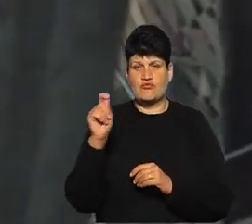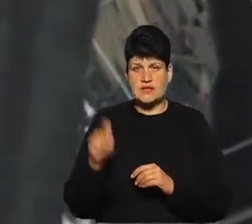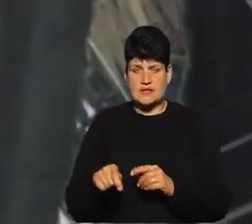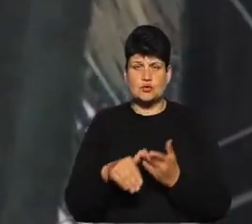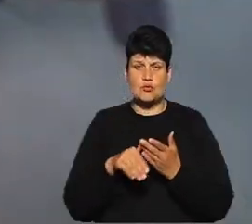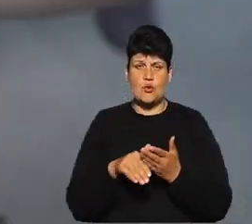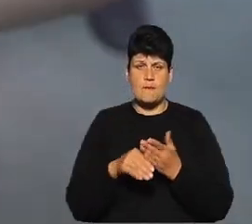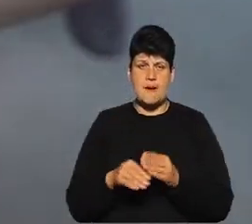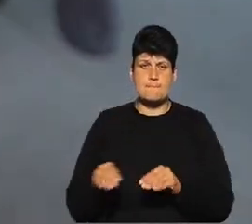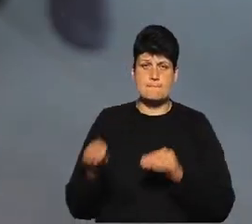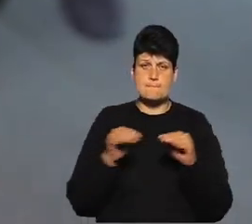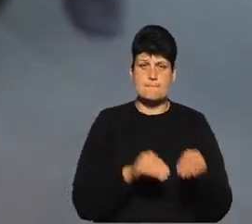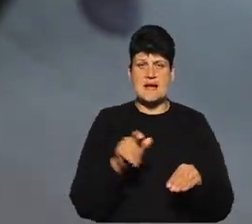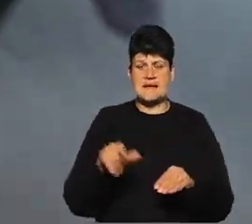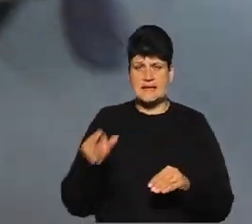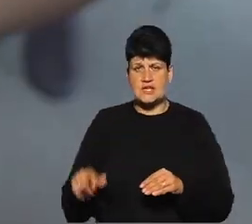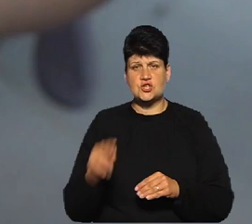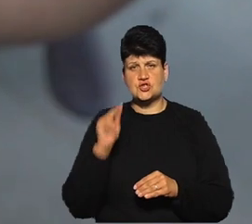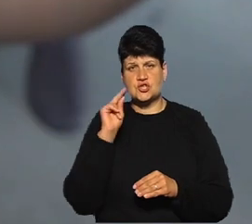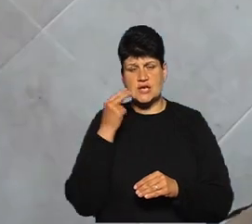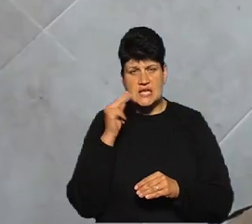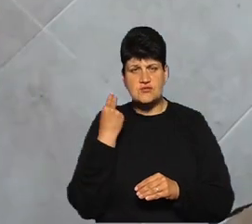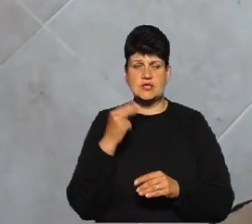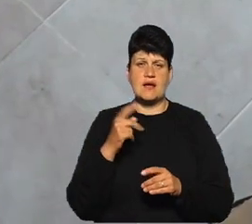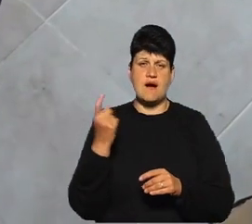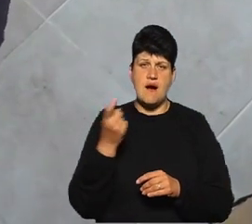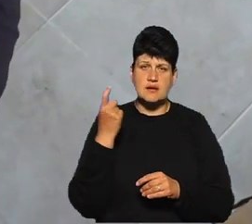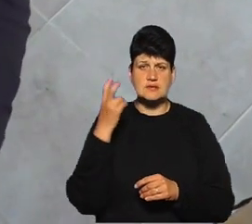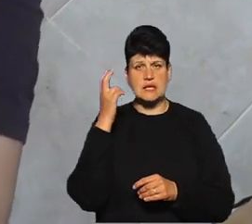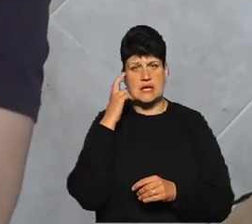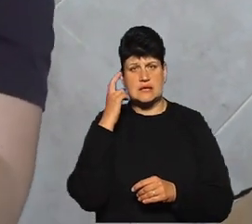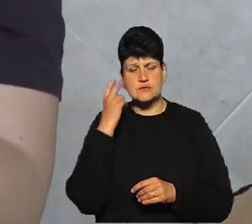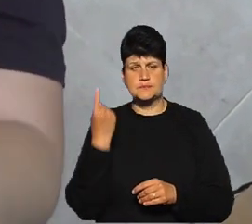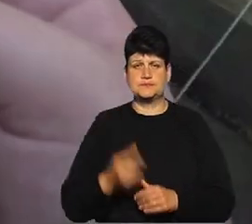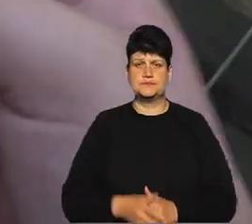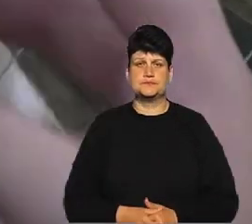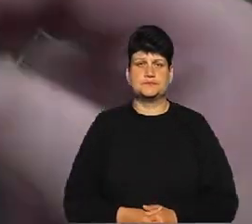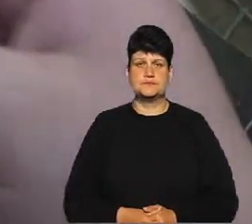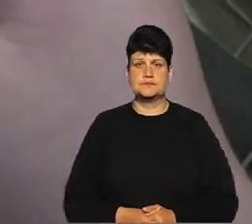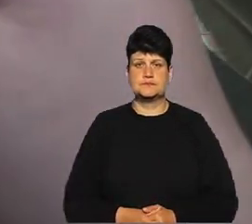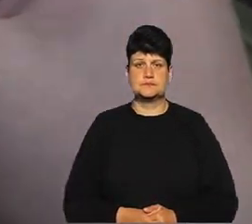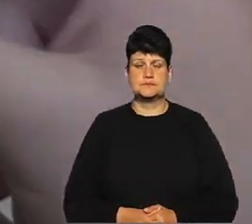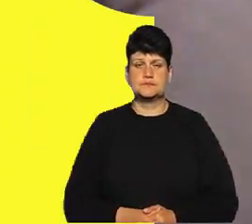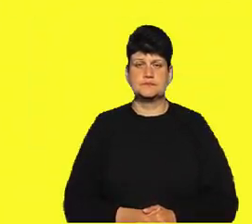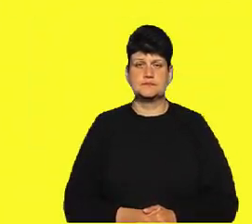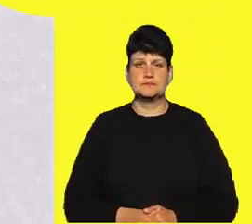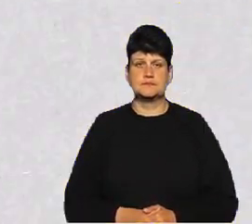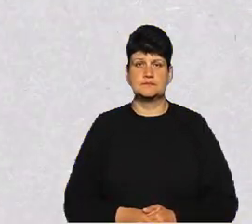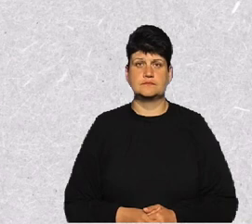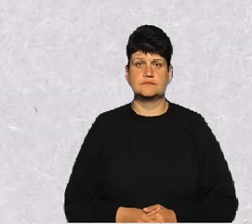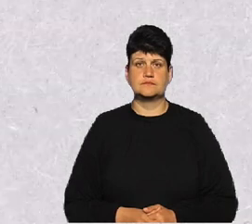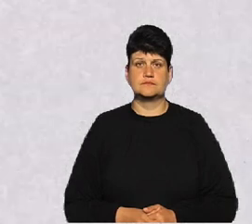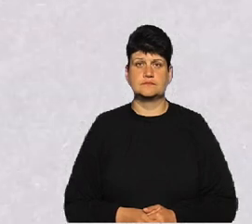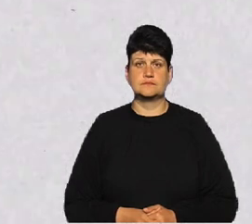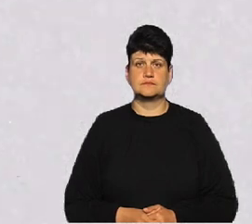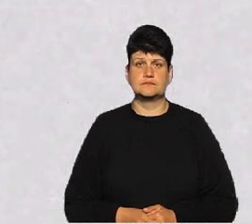з Чернігівщини, Харківщини та Київщини. Людмила Путькалець, Андрій Бодак. Новини на Суспільному. Тернопіль.